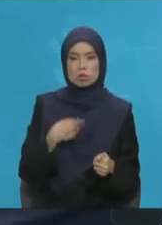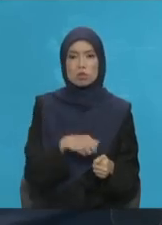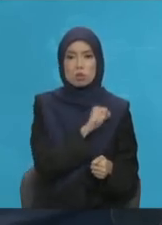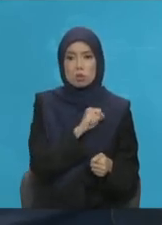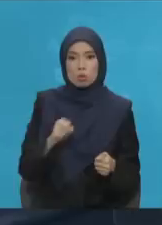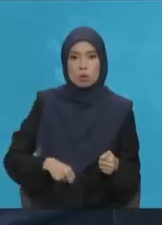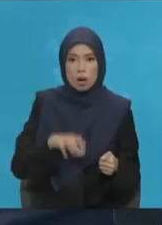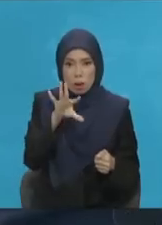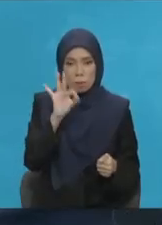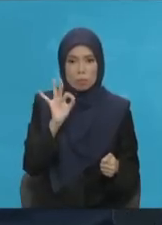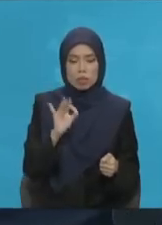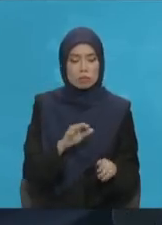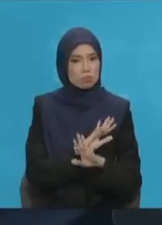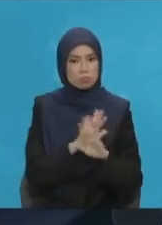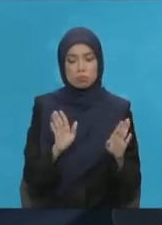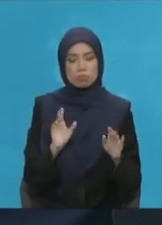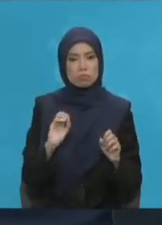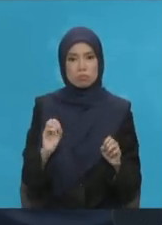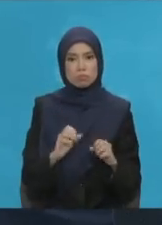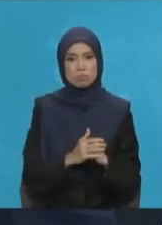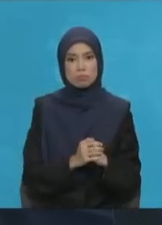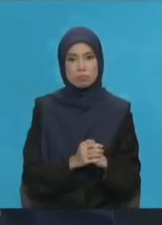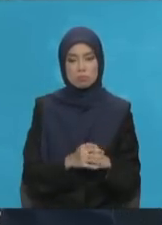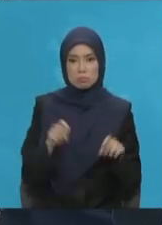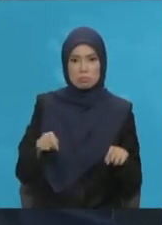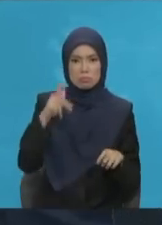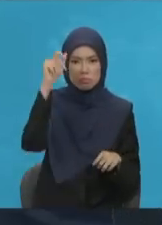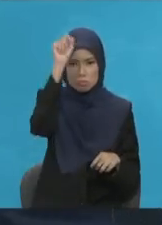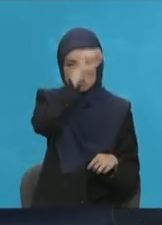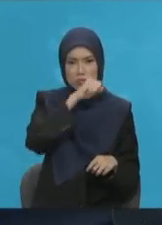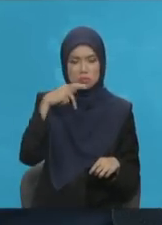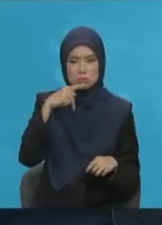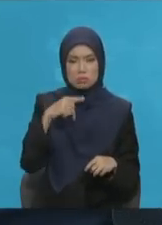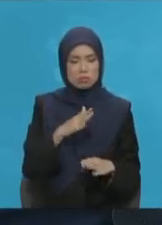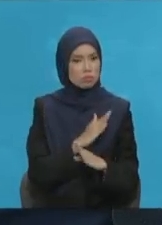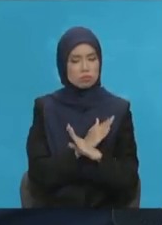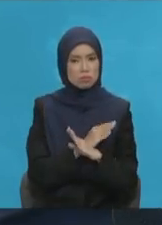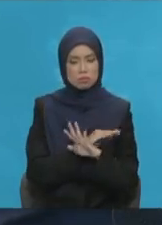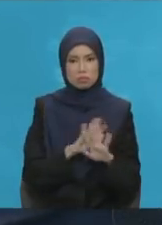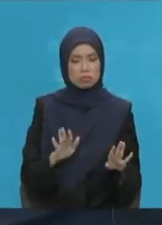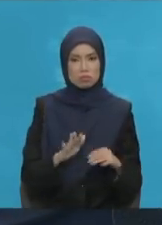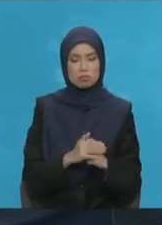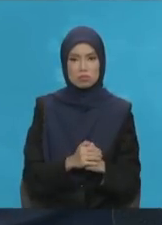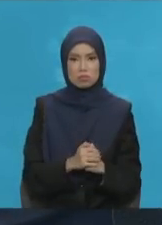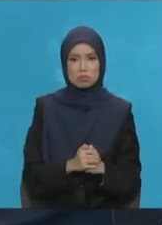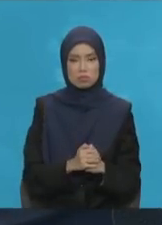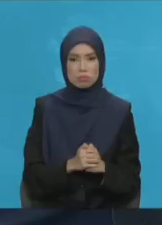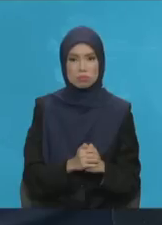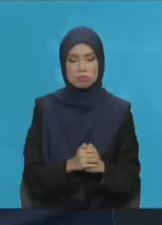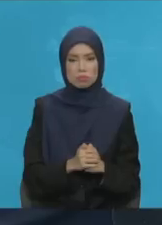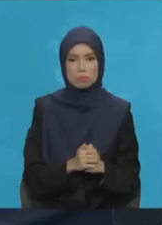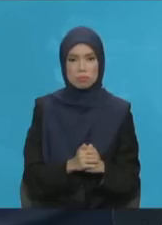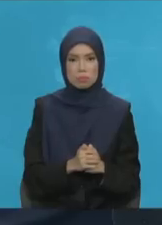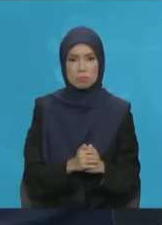Inilah satu sikap yang kurang bagus yaitu sangat cenderung dan